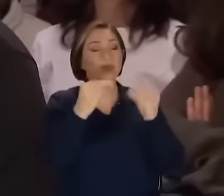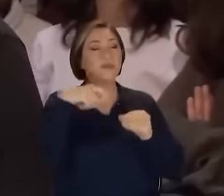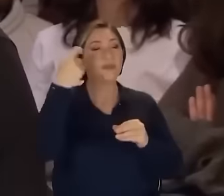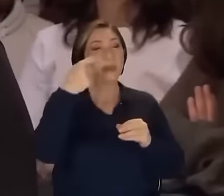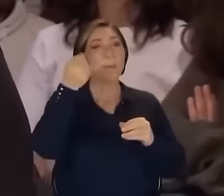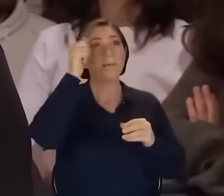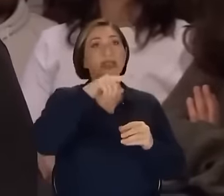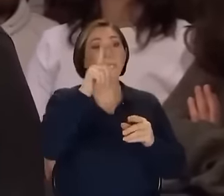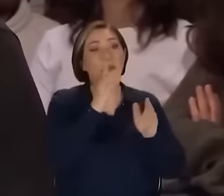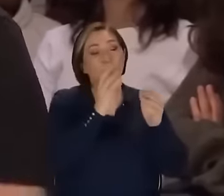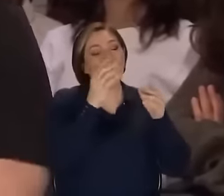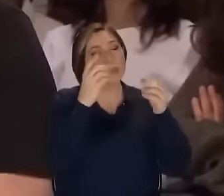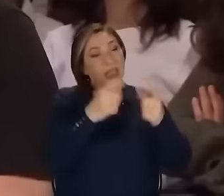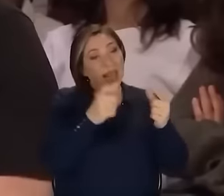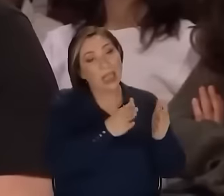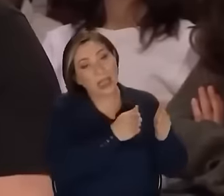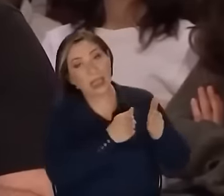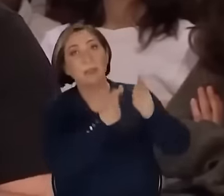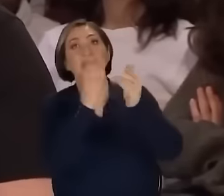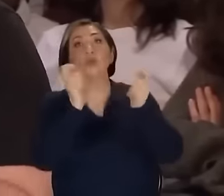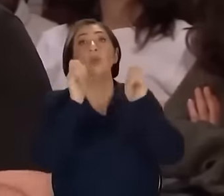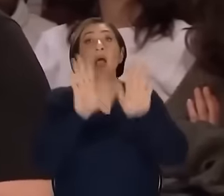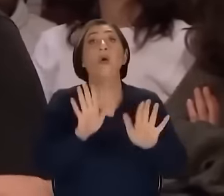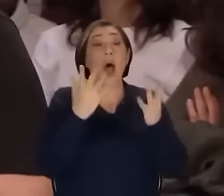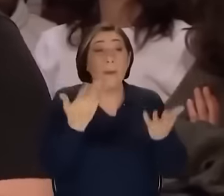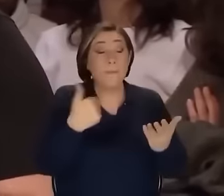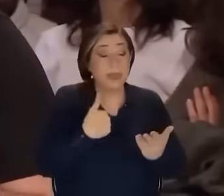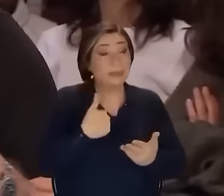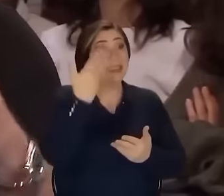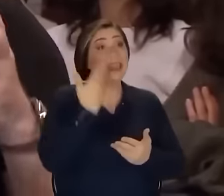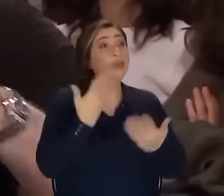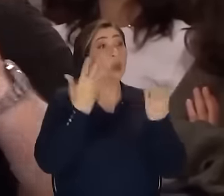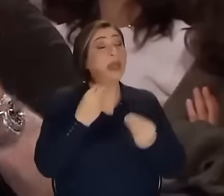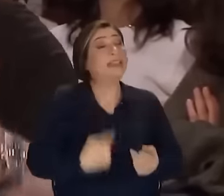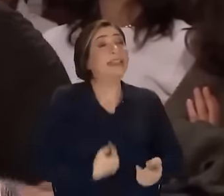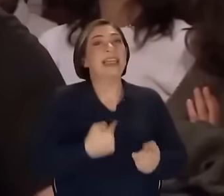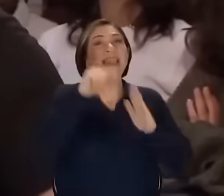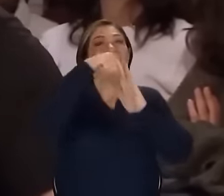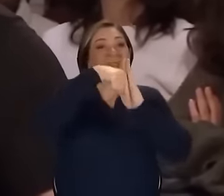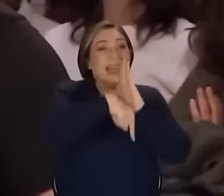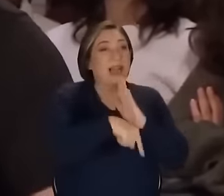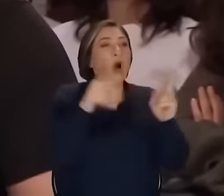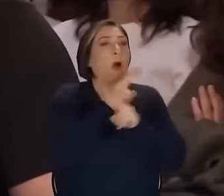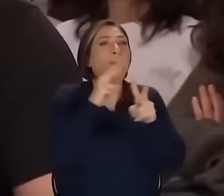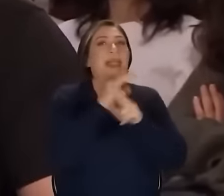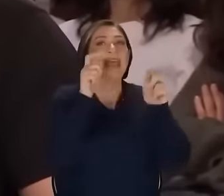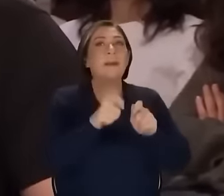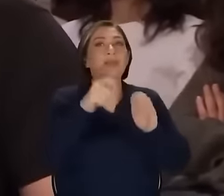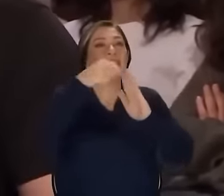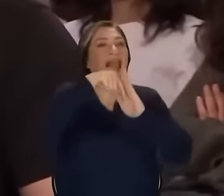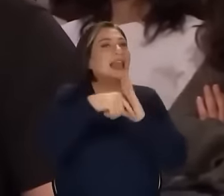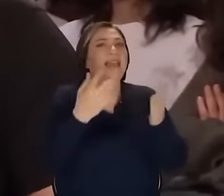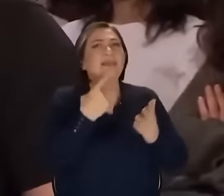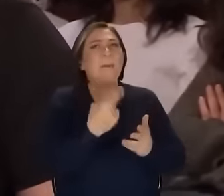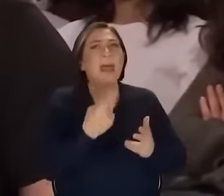sanki başka forma evrilmek zorunda kalıyor. Halbuki benim seyirci olarak niyetim derinlikli komedi yapmak. Ya derinlikli